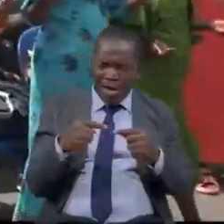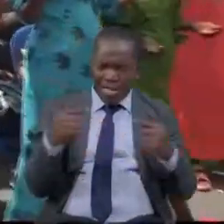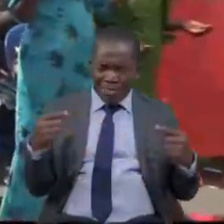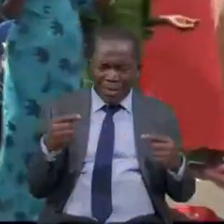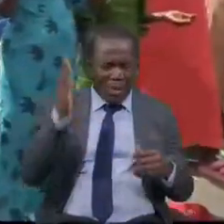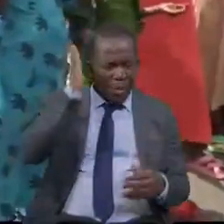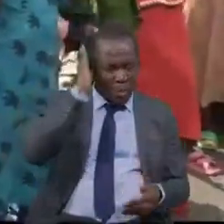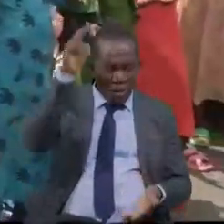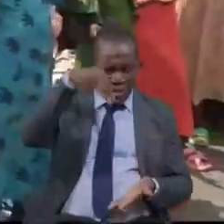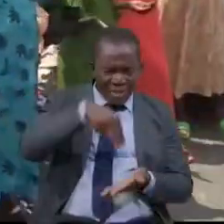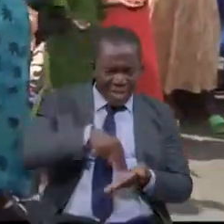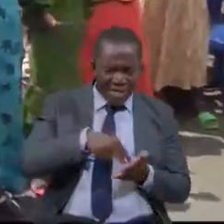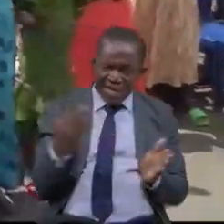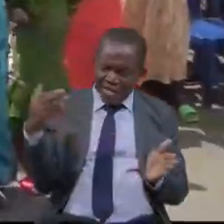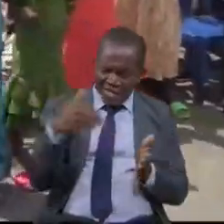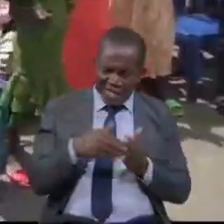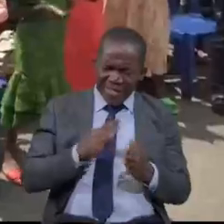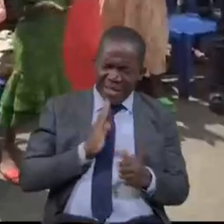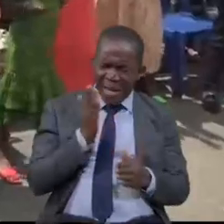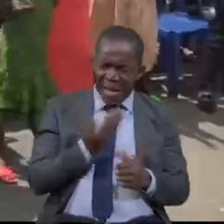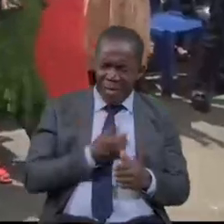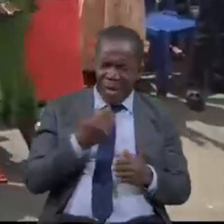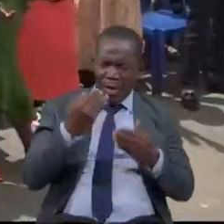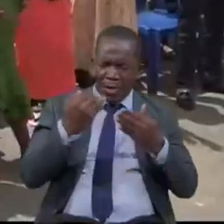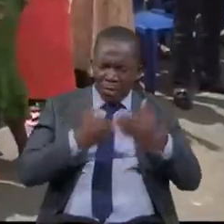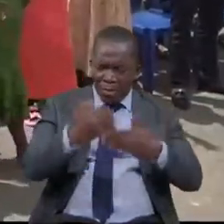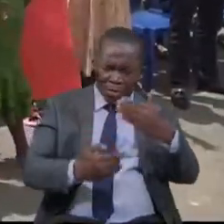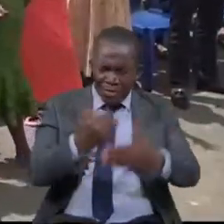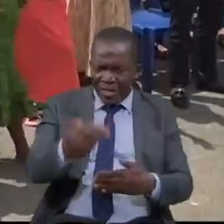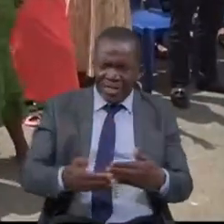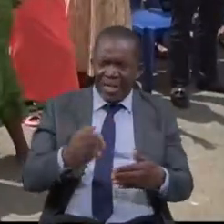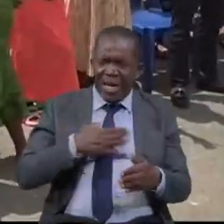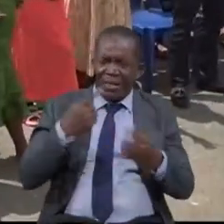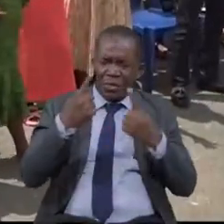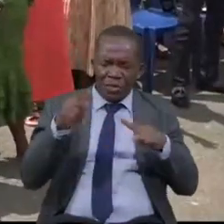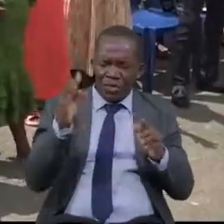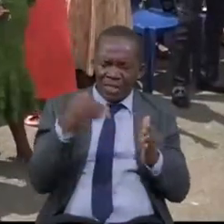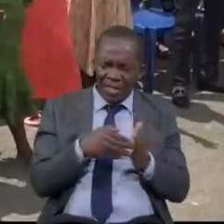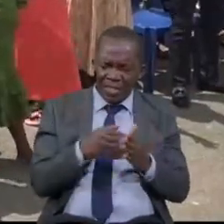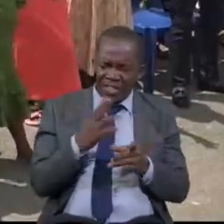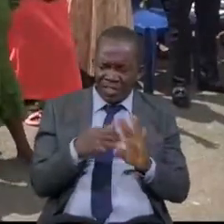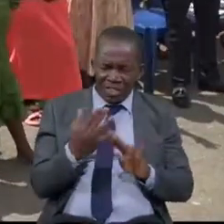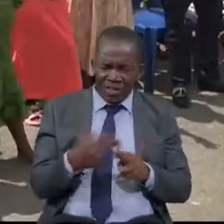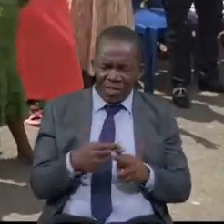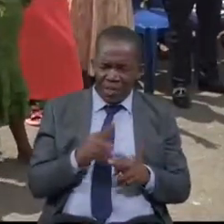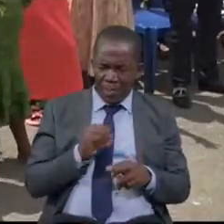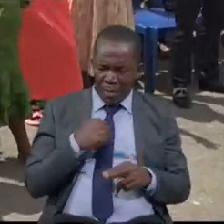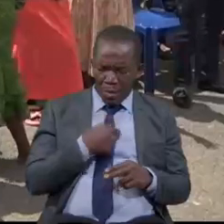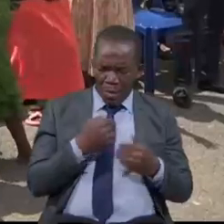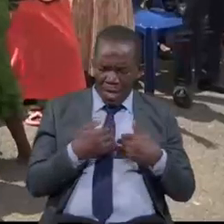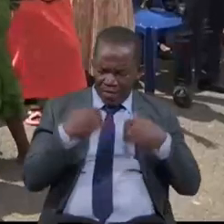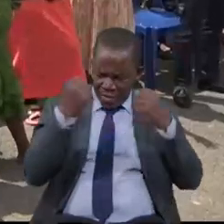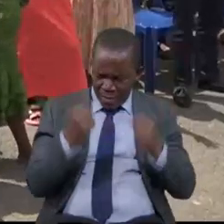notre progrès et nous allons réussir. Nous avons la puissance sur tous ces